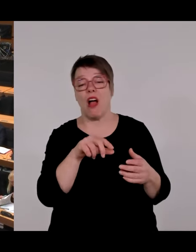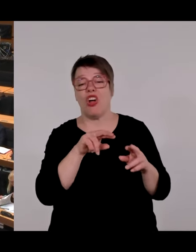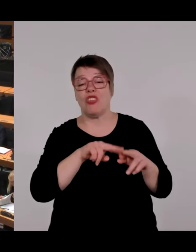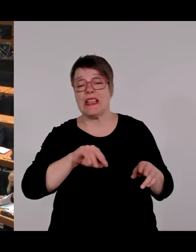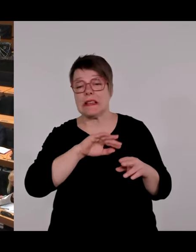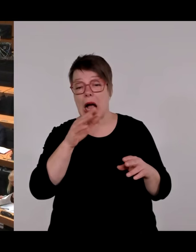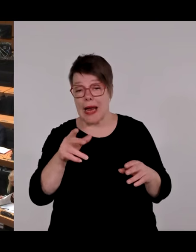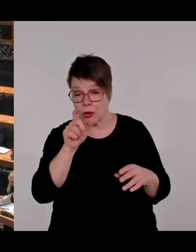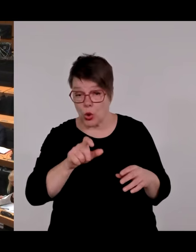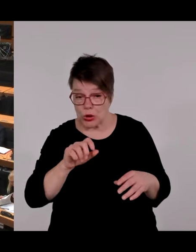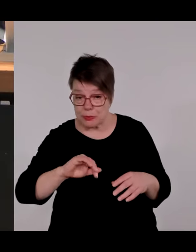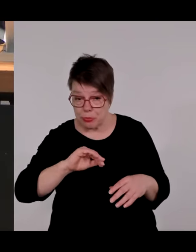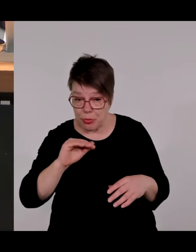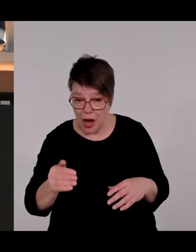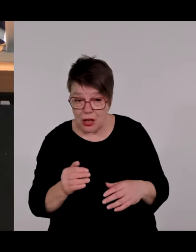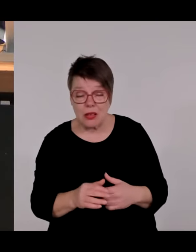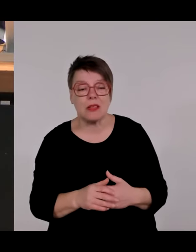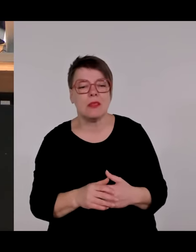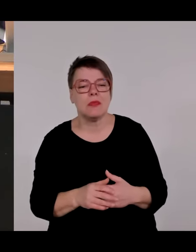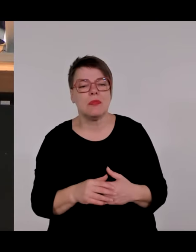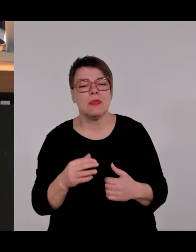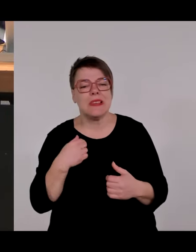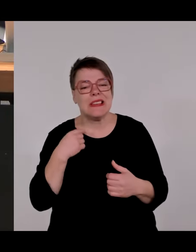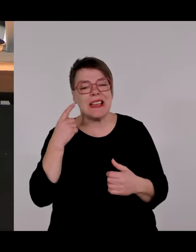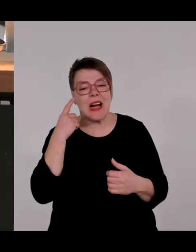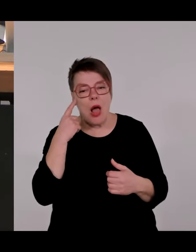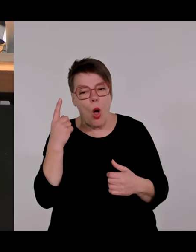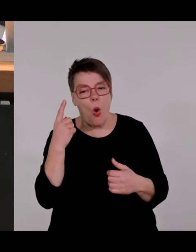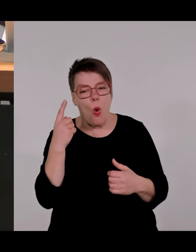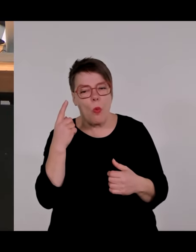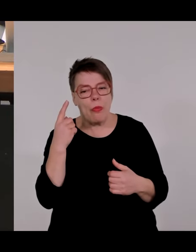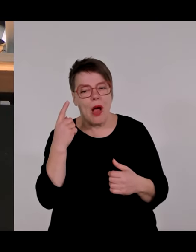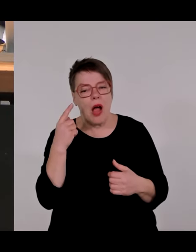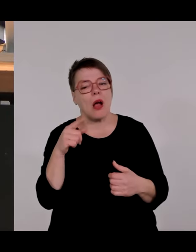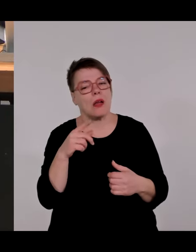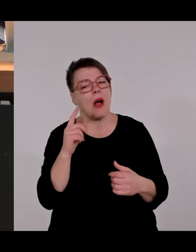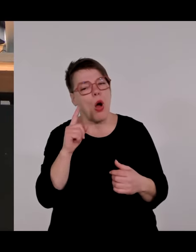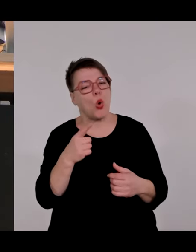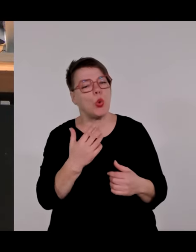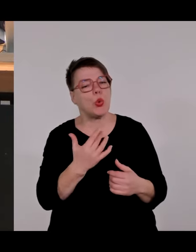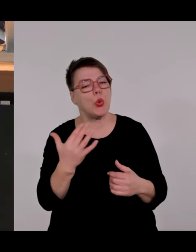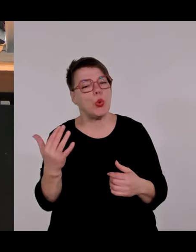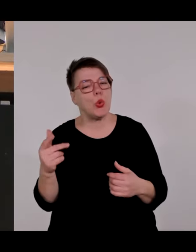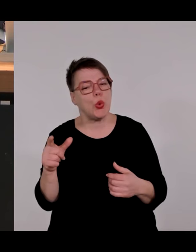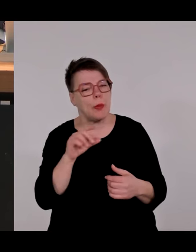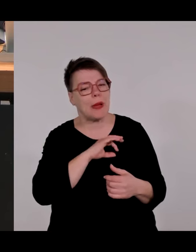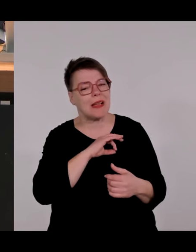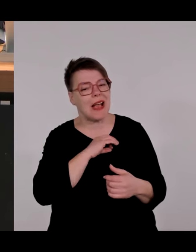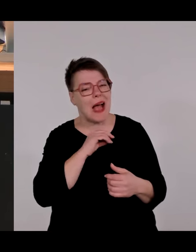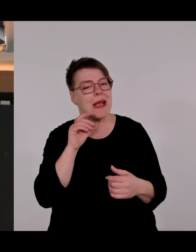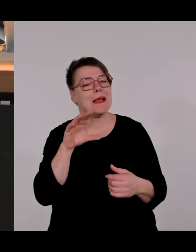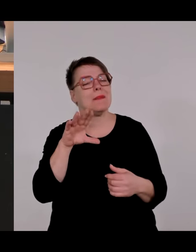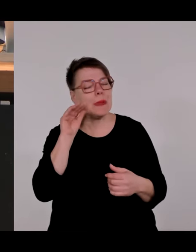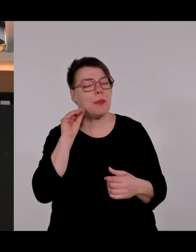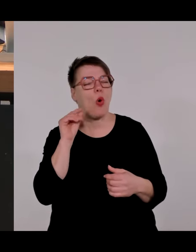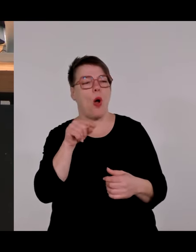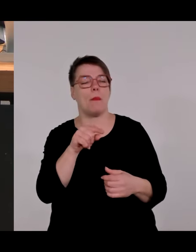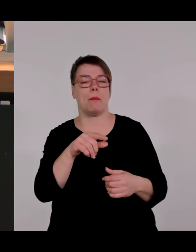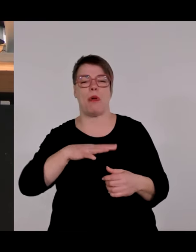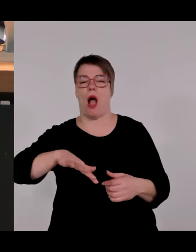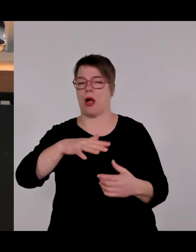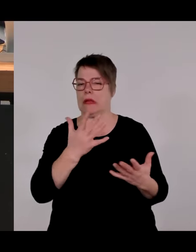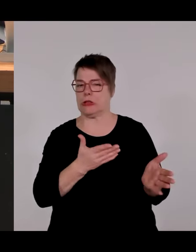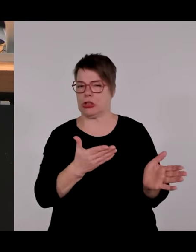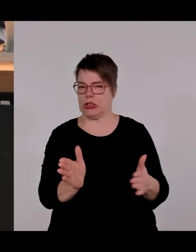Gewalttaten. Zu den Zahlen komme ich gleich noch. Und sie erkennen, dass da was falsch läuft. Aber es ist ja ein grünes Narrativ, das man